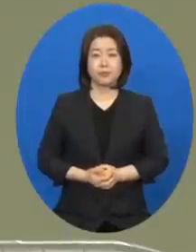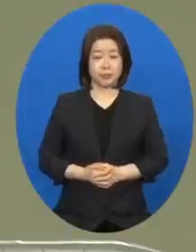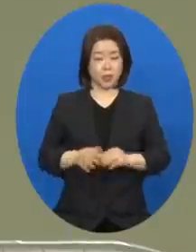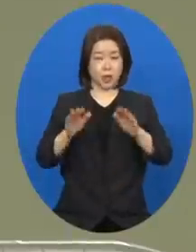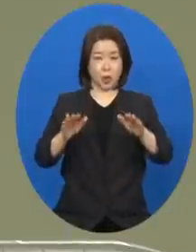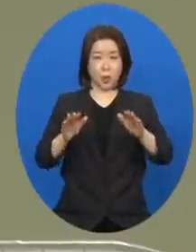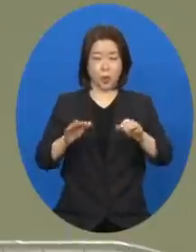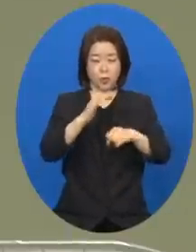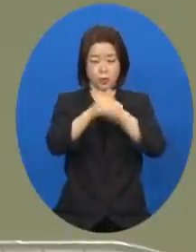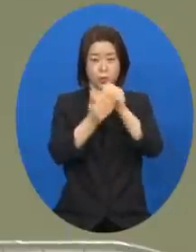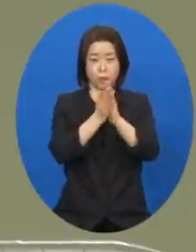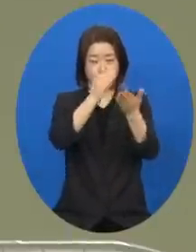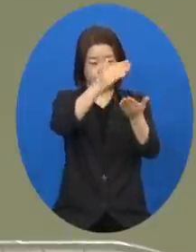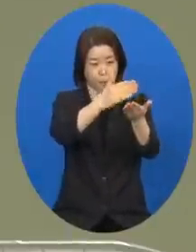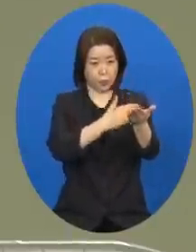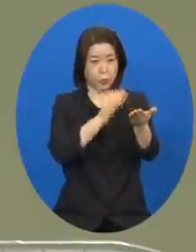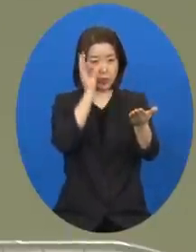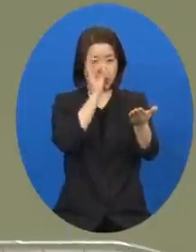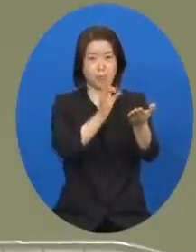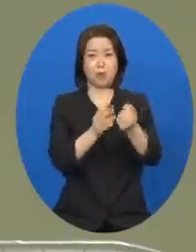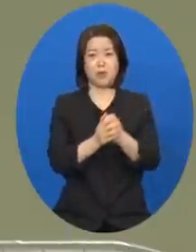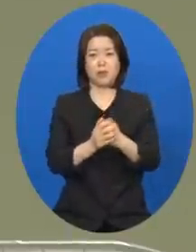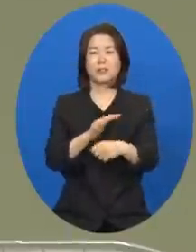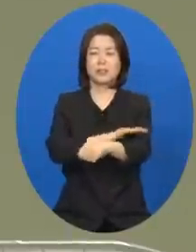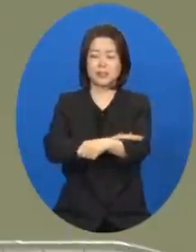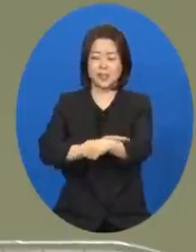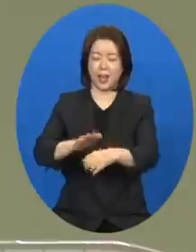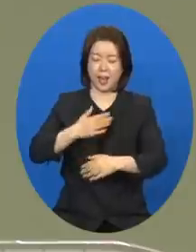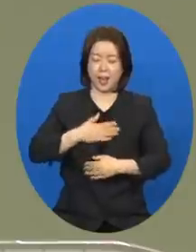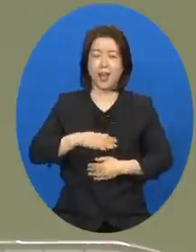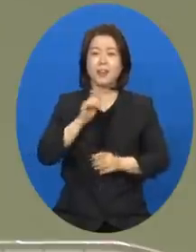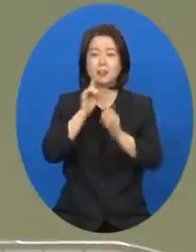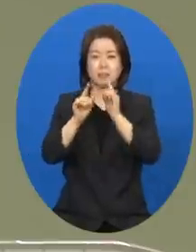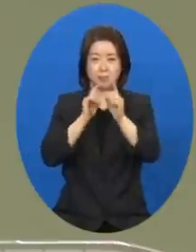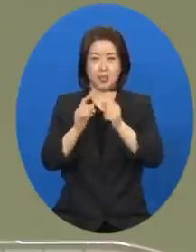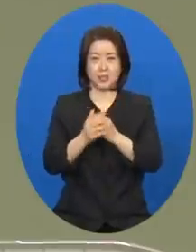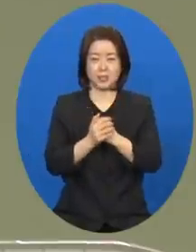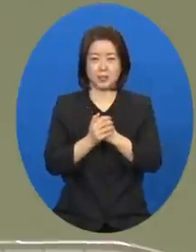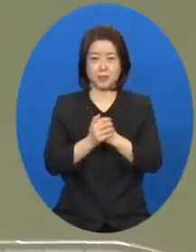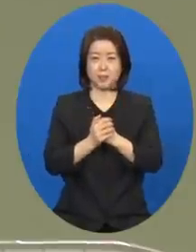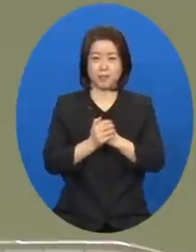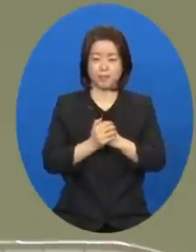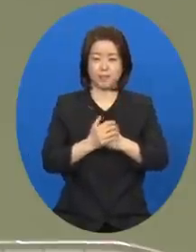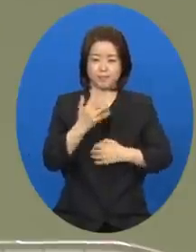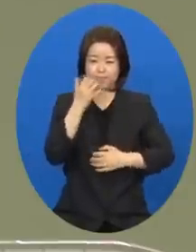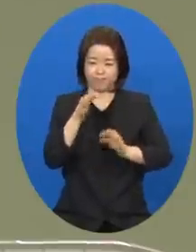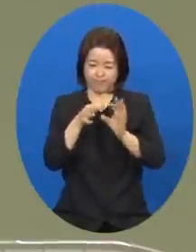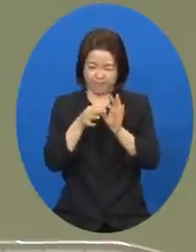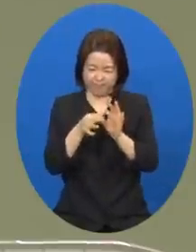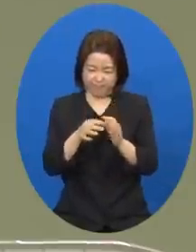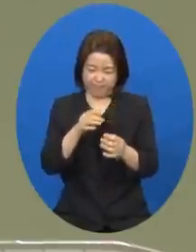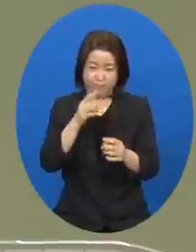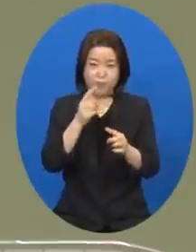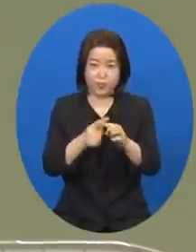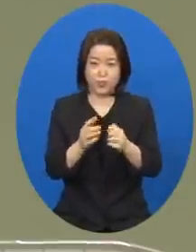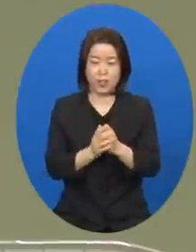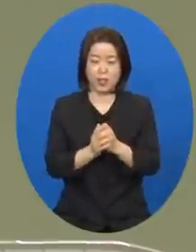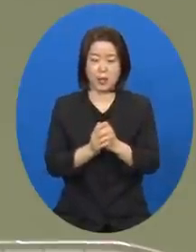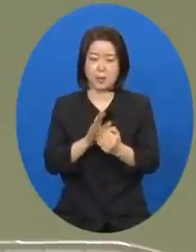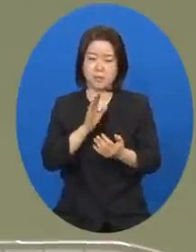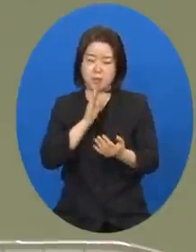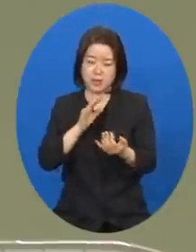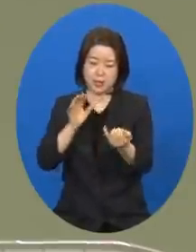오늘 본문 말씀은 너무 잘 아는 말씀입니다. 가늠한 여인, 현장에서 붙잡힌